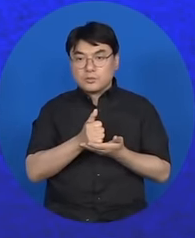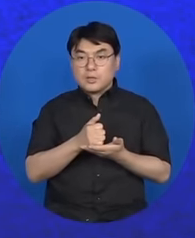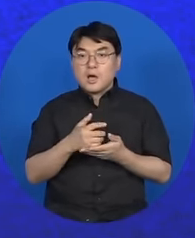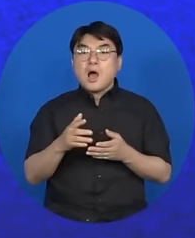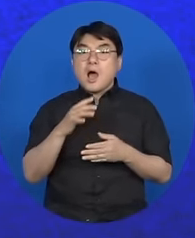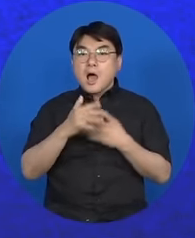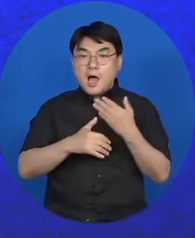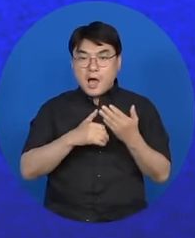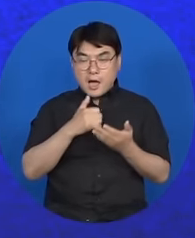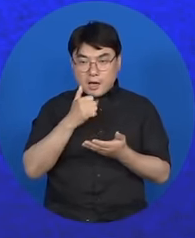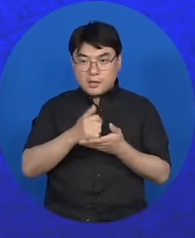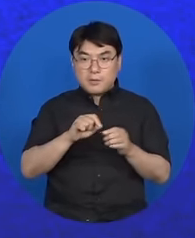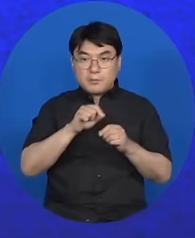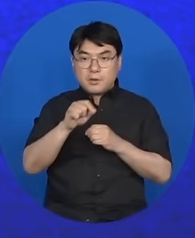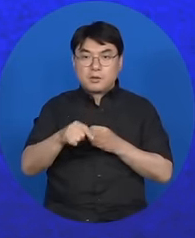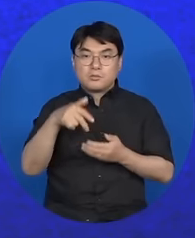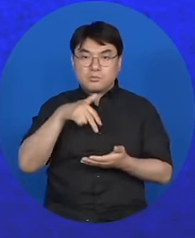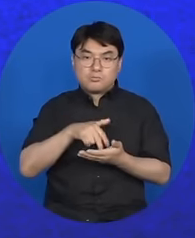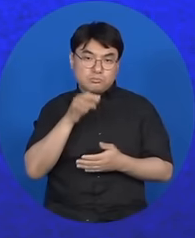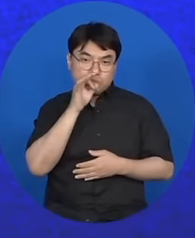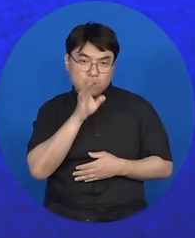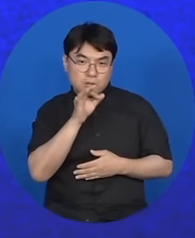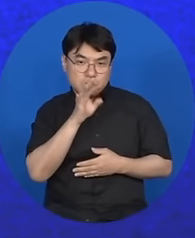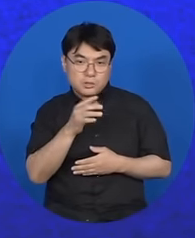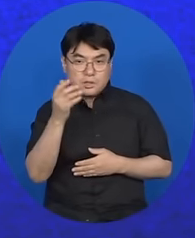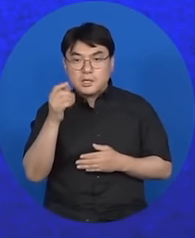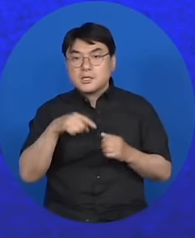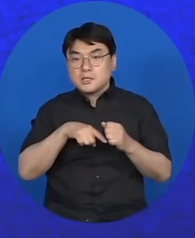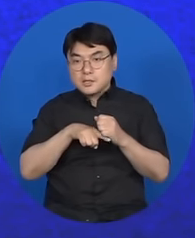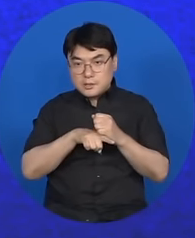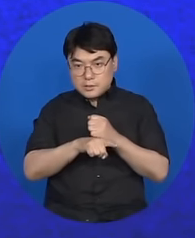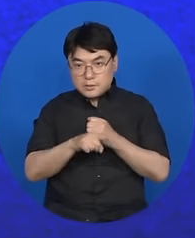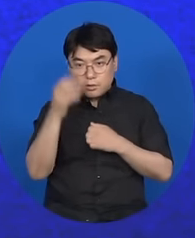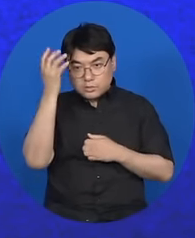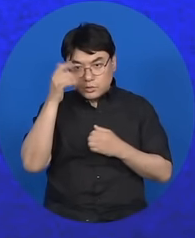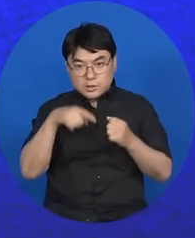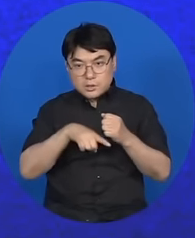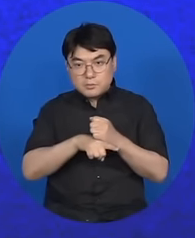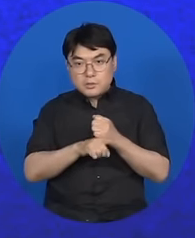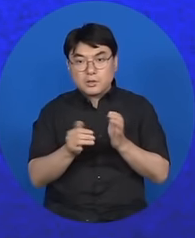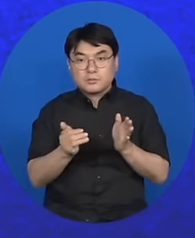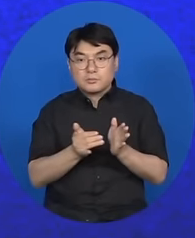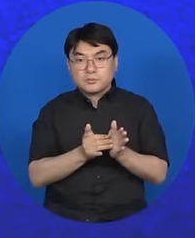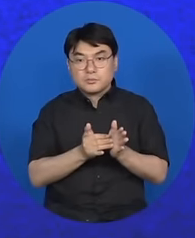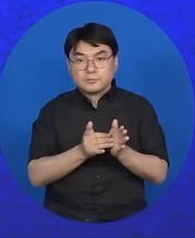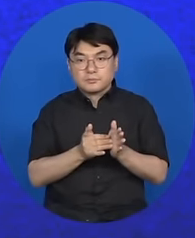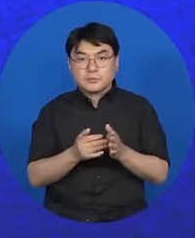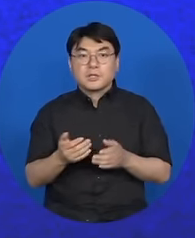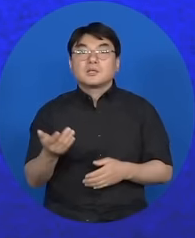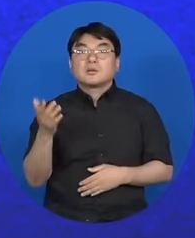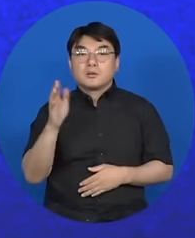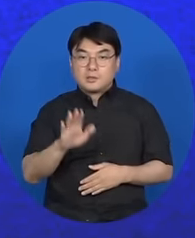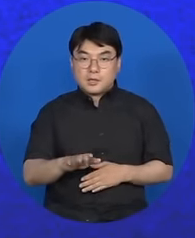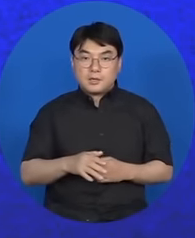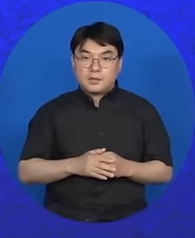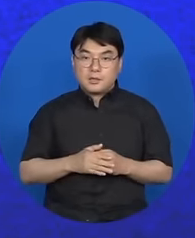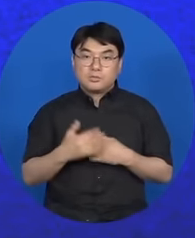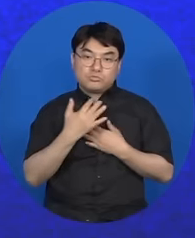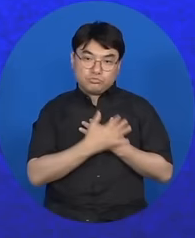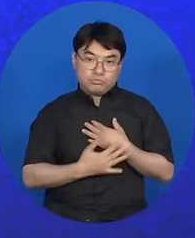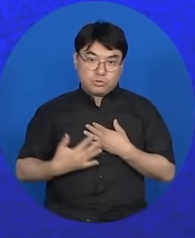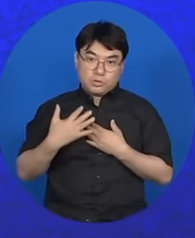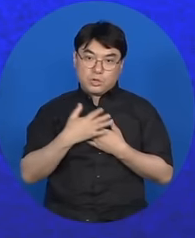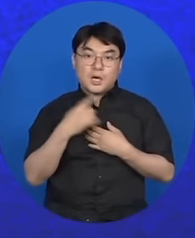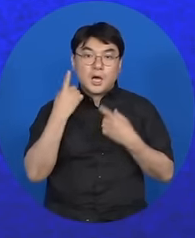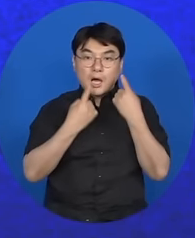영적인 의미를 전달하고자 만들어진 것이 율법의 규정이었어요. 하지만 이것을 그 당시에는 육체적인